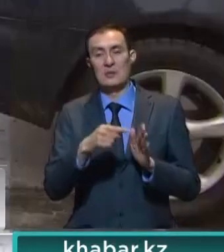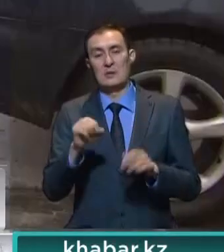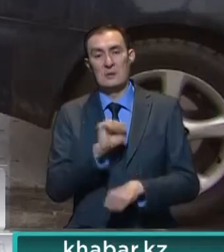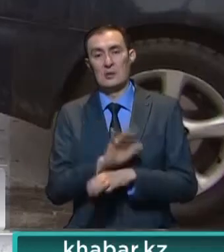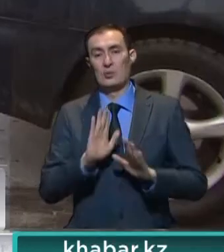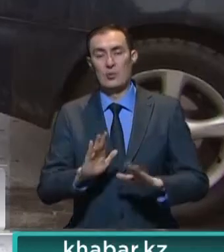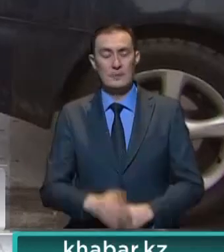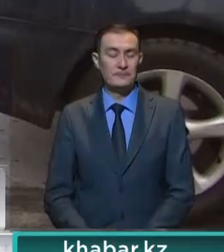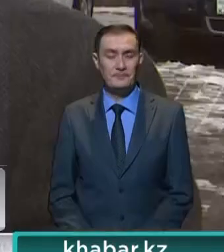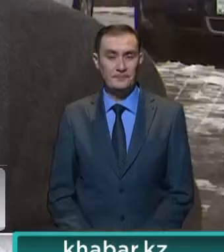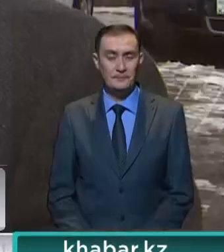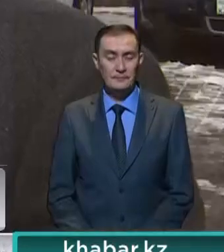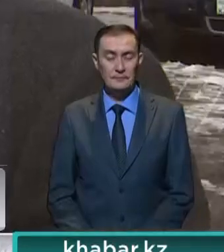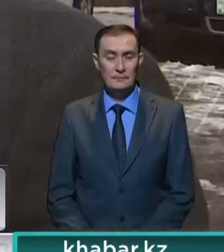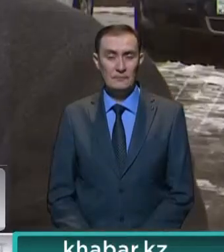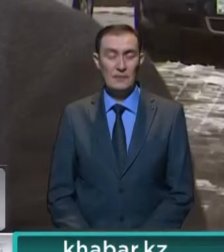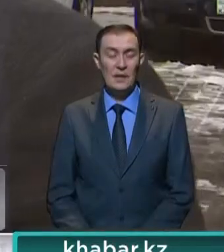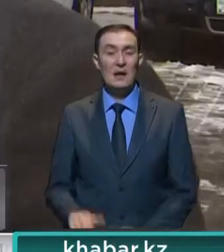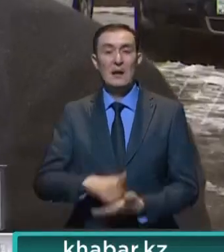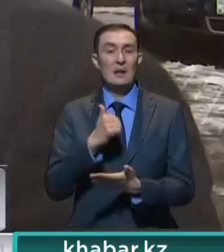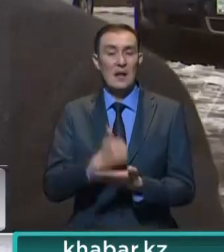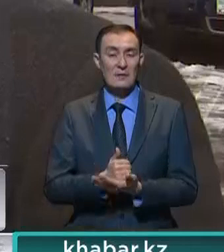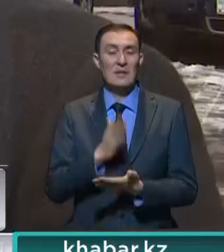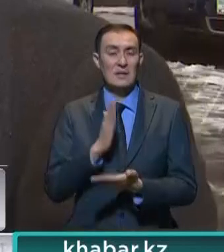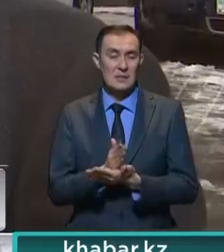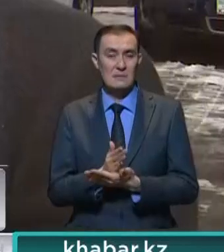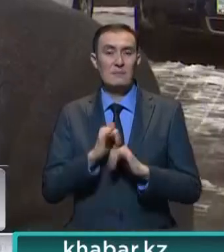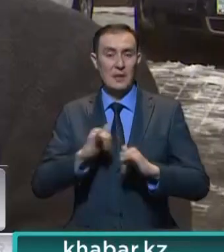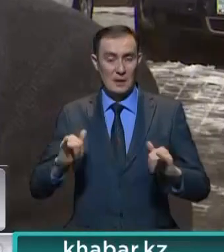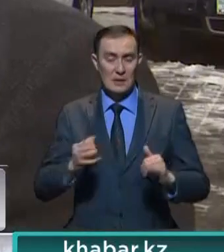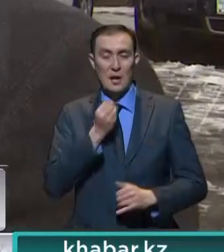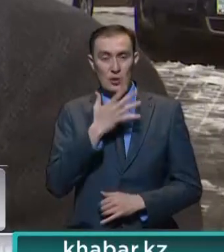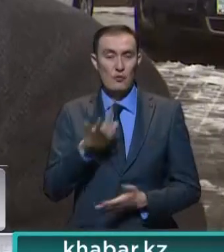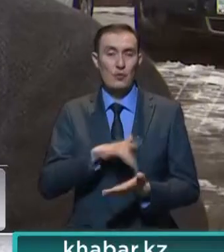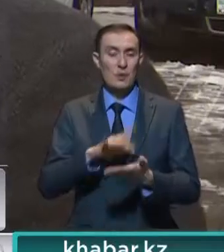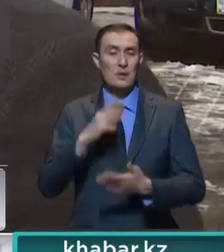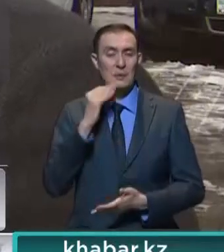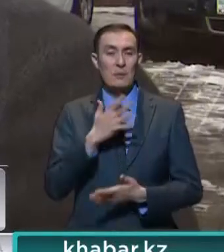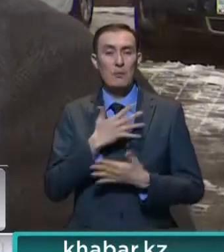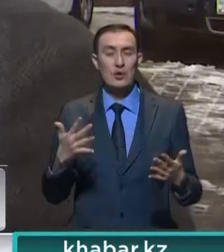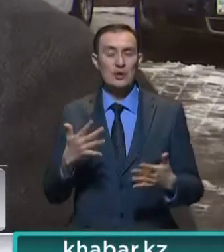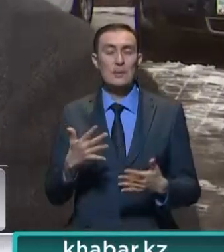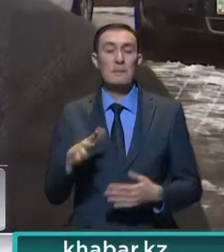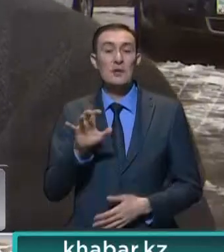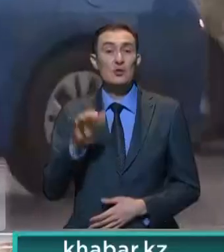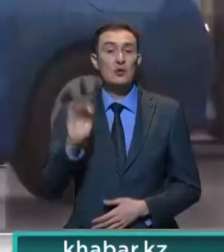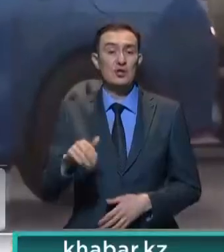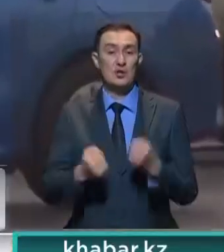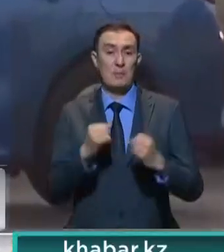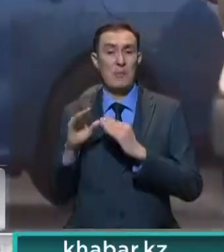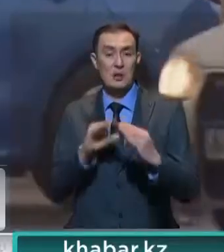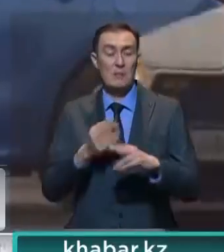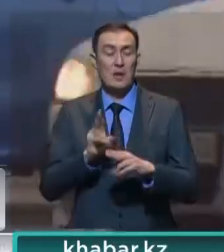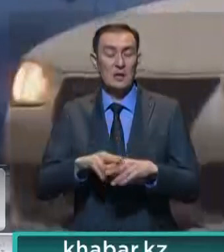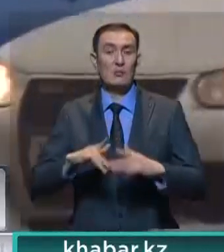Желкий пельстер, казру авто. Самое главное, прогресс есть. Это уже хорошо. В Алматы более 500 000 машин, если не больше. Поэтому